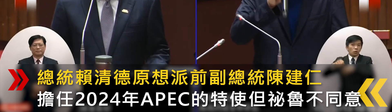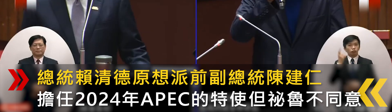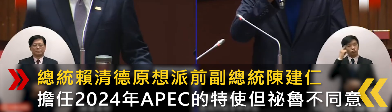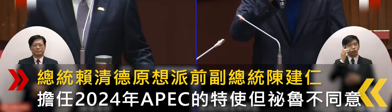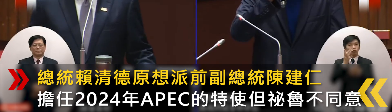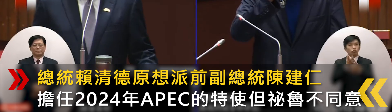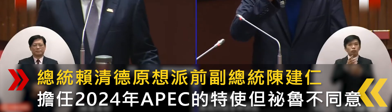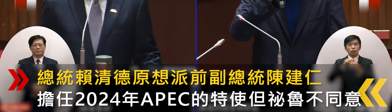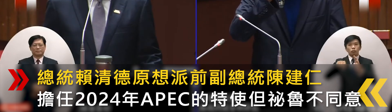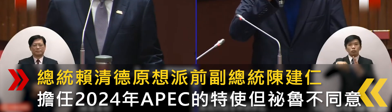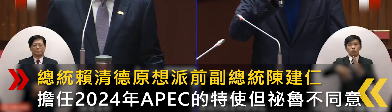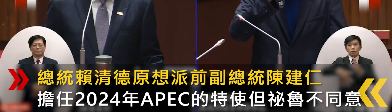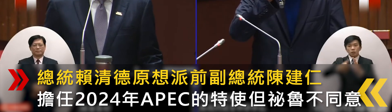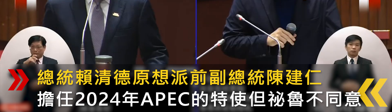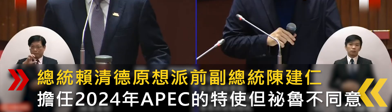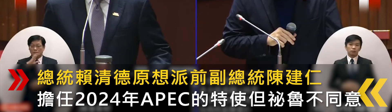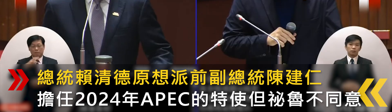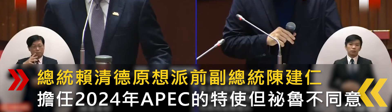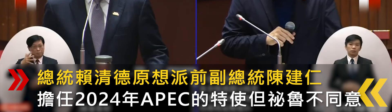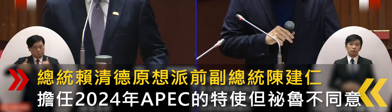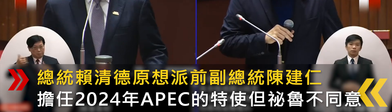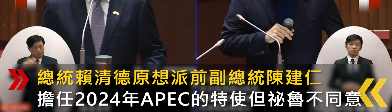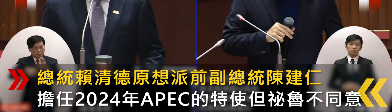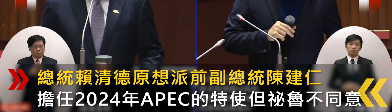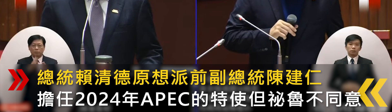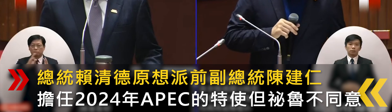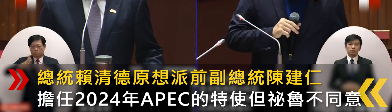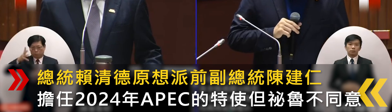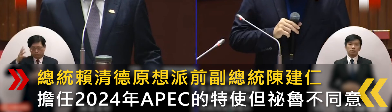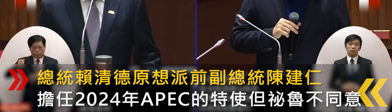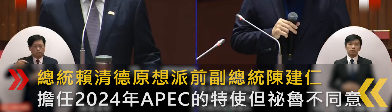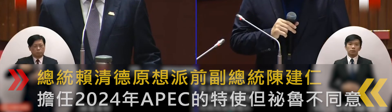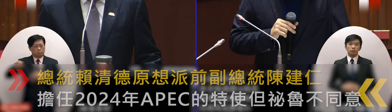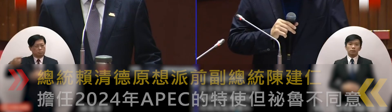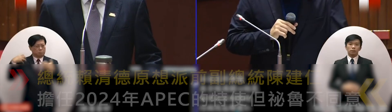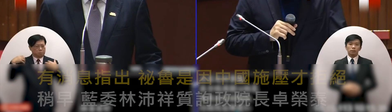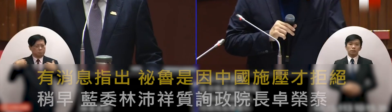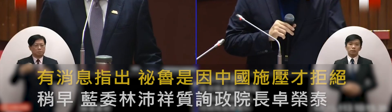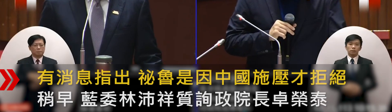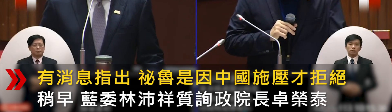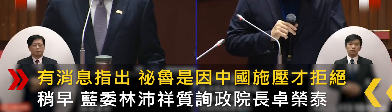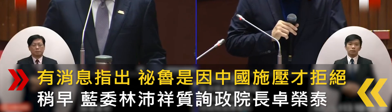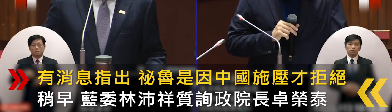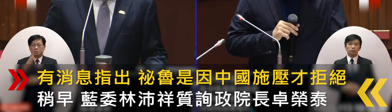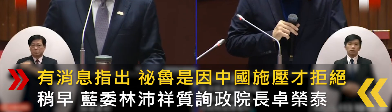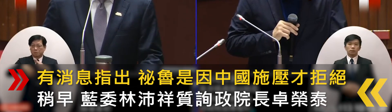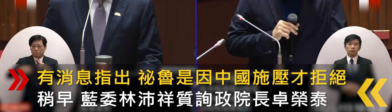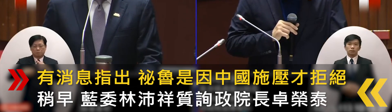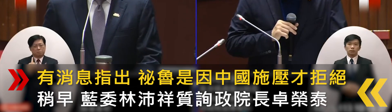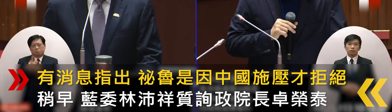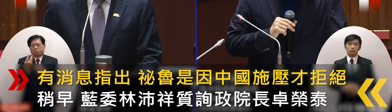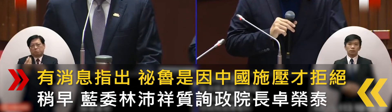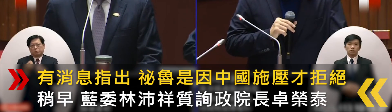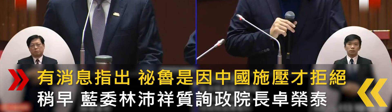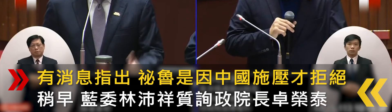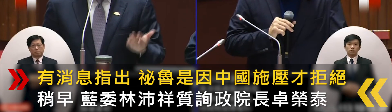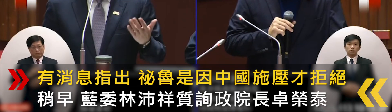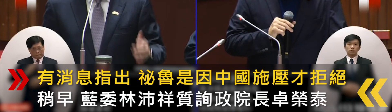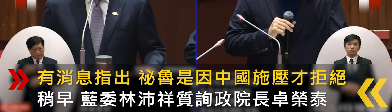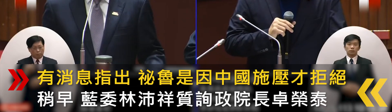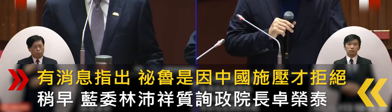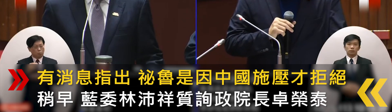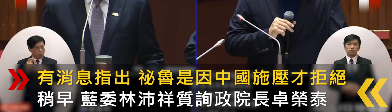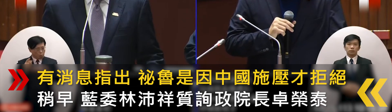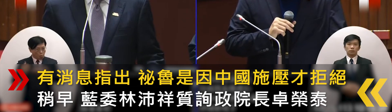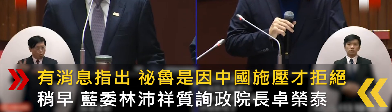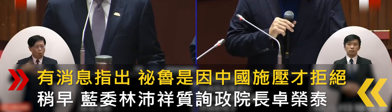绝了。那未来的打算怎么样？ 这个是总统跟总统府在作业哈，行政院并没有参与啊。但是我看到有